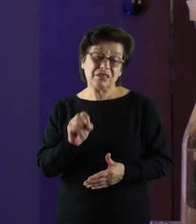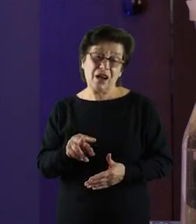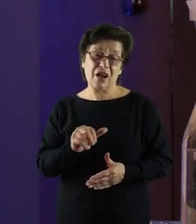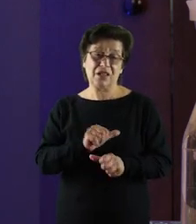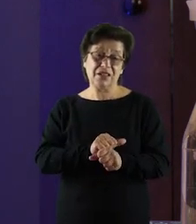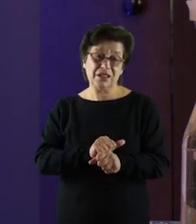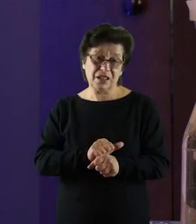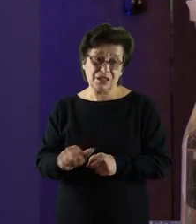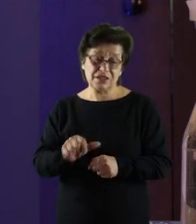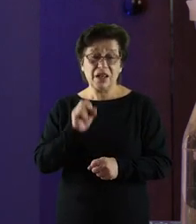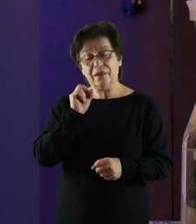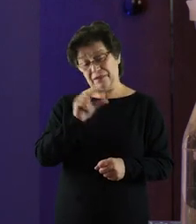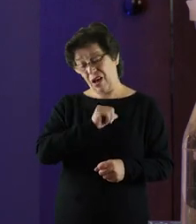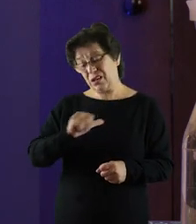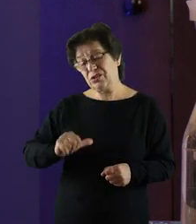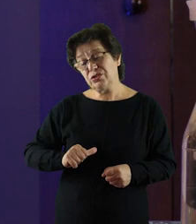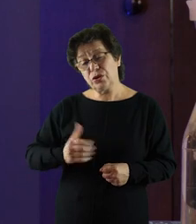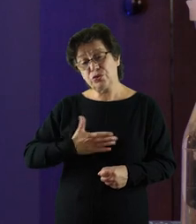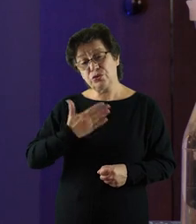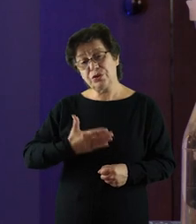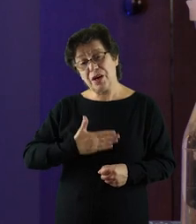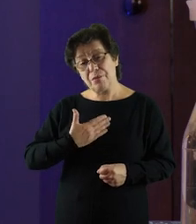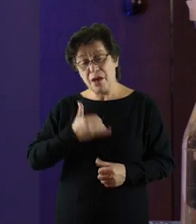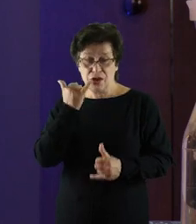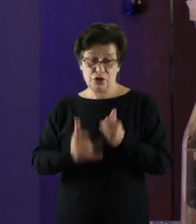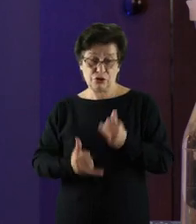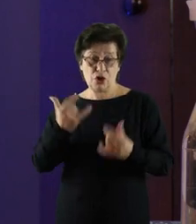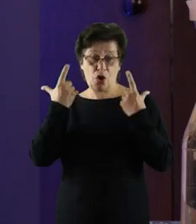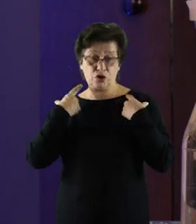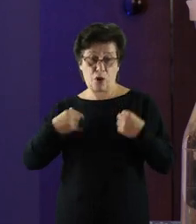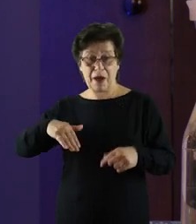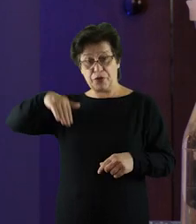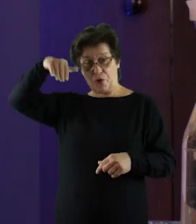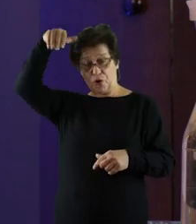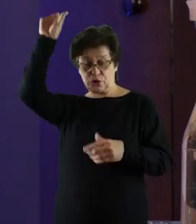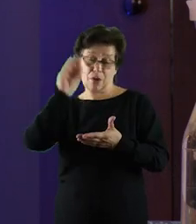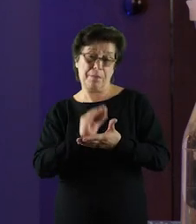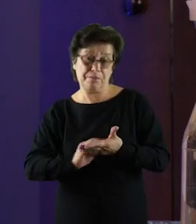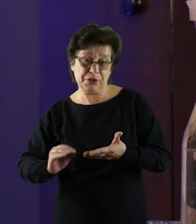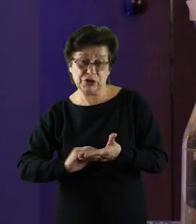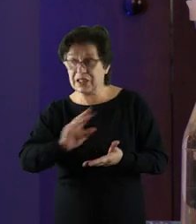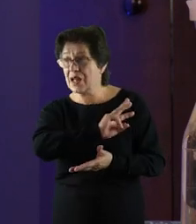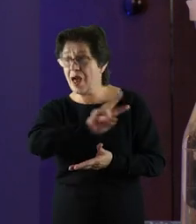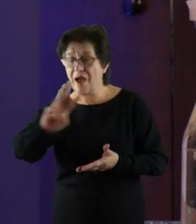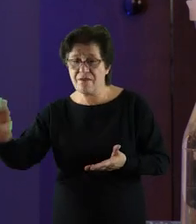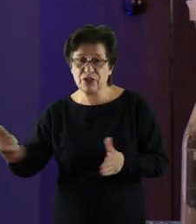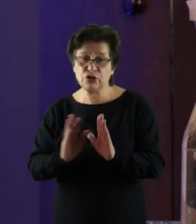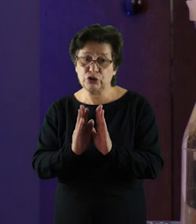że tak się czujemy. Jeżeli osoba dorosła pisze dla was książkę, robi to po to, abyście się